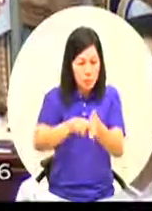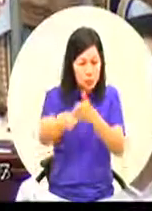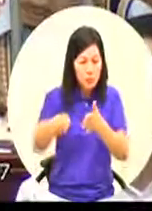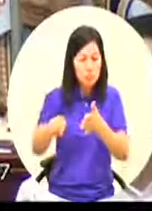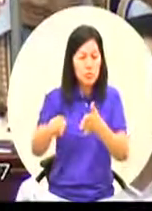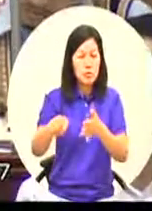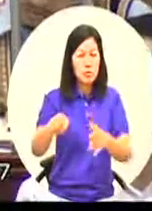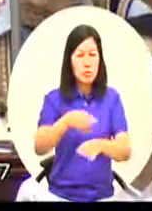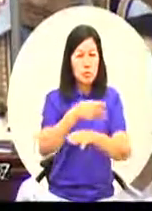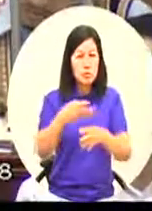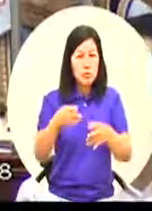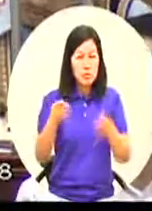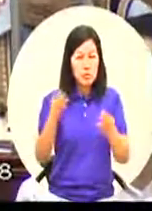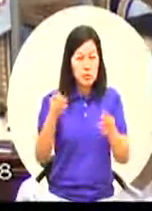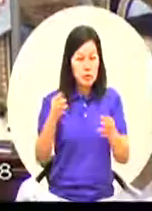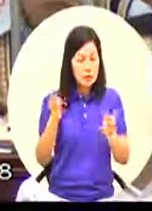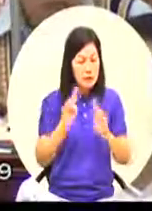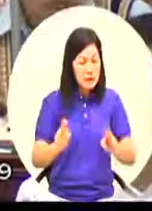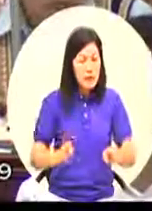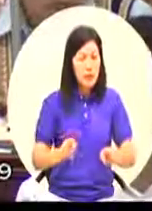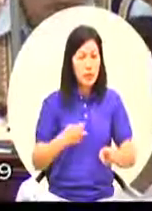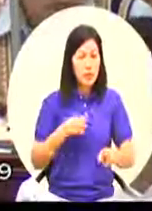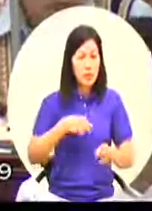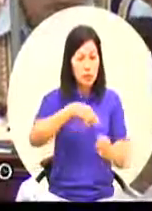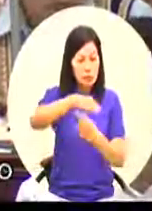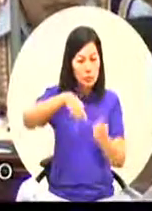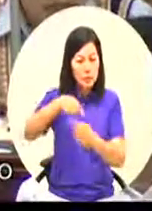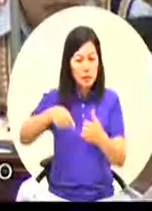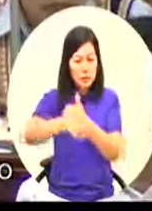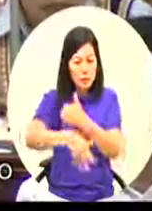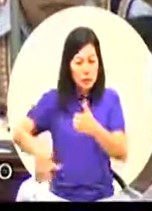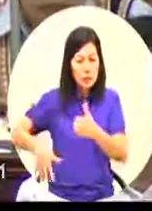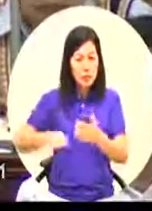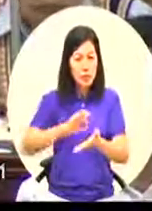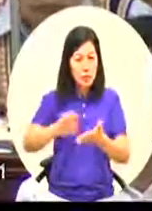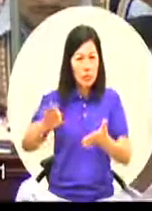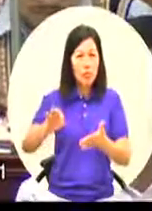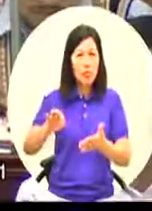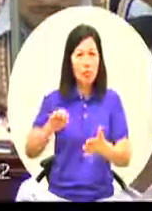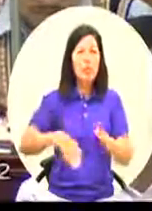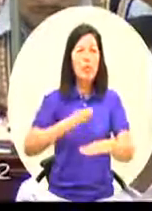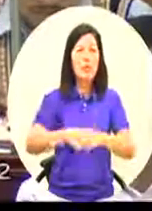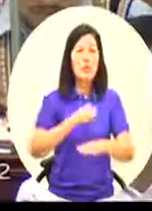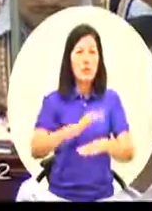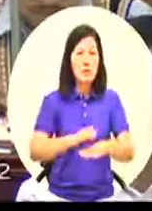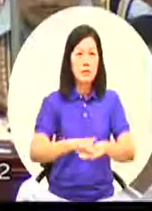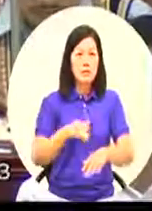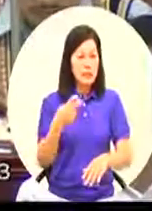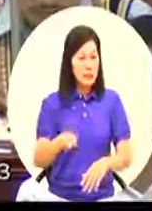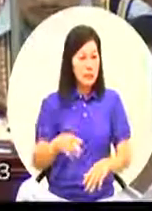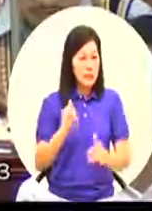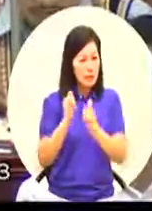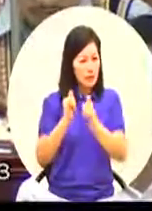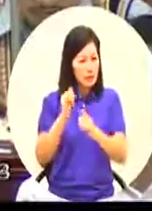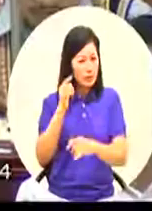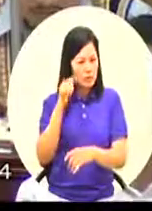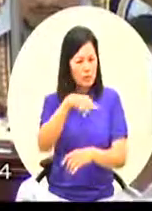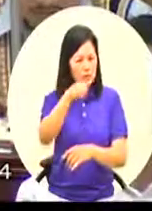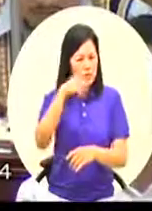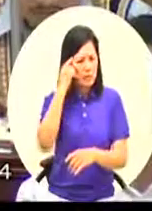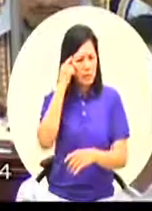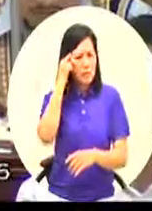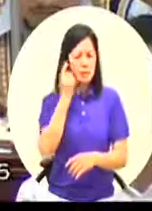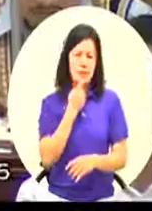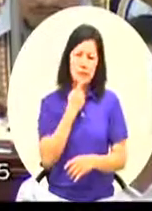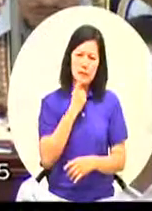电必须转换成直流电，我们的系统才有办法去做使用。那这里面我们也针对其实民众质疑两点，第一点的部